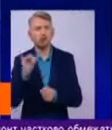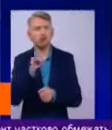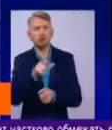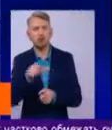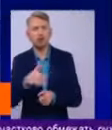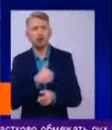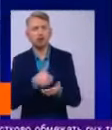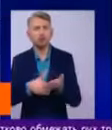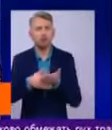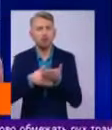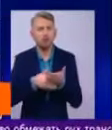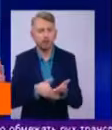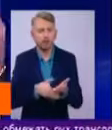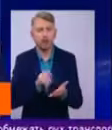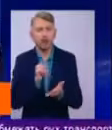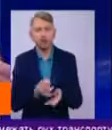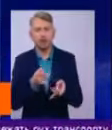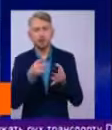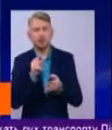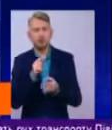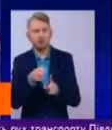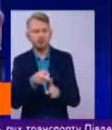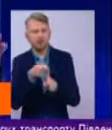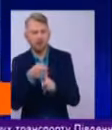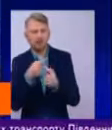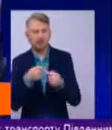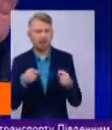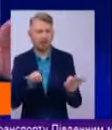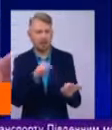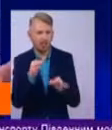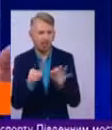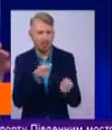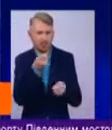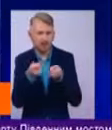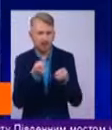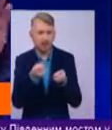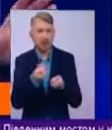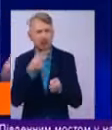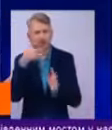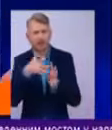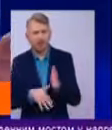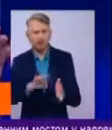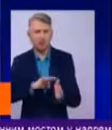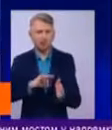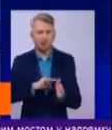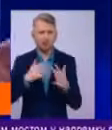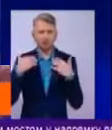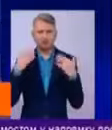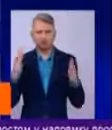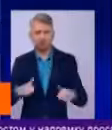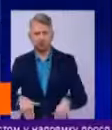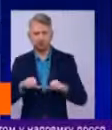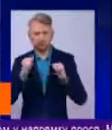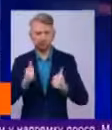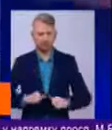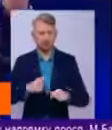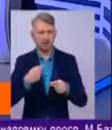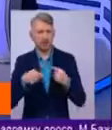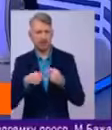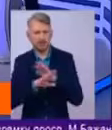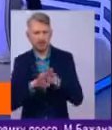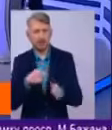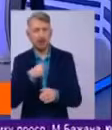хочуть допомогти, а не просто там чіплятися і так далі. Ясно, що там гудзики чи шинелі, там широкі піпл, там від їх не відрізний. Ну,